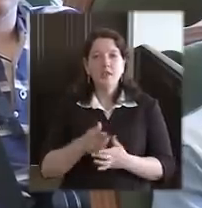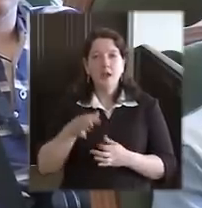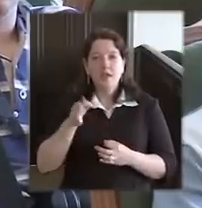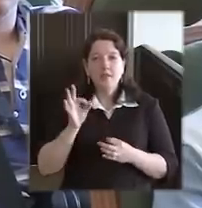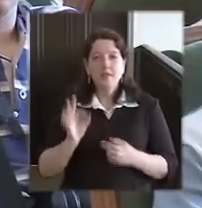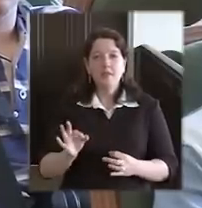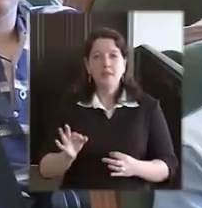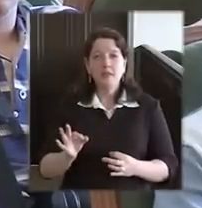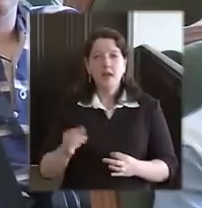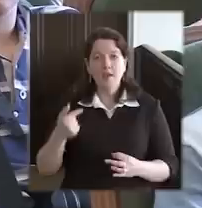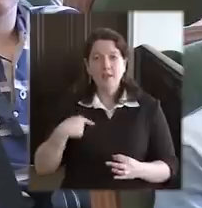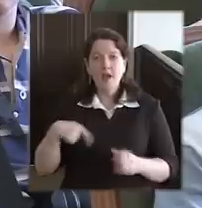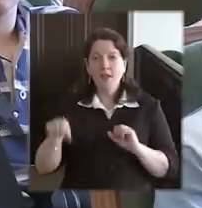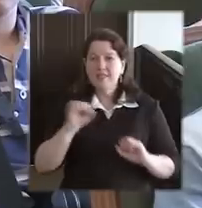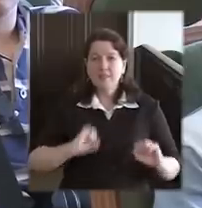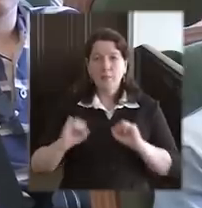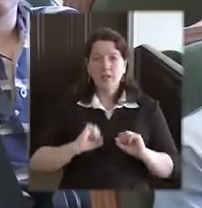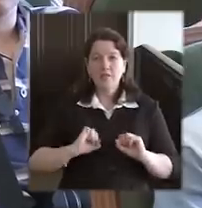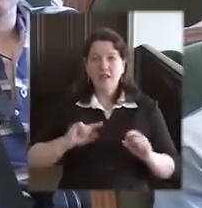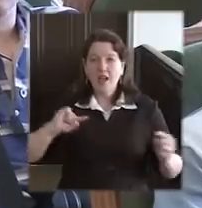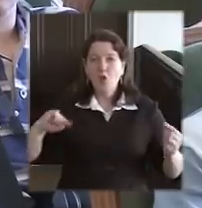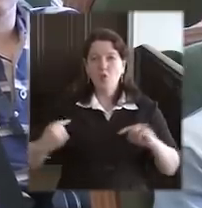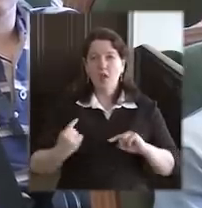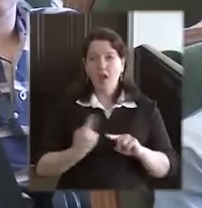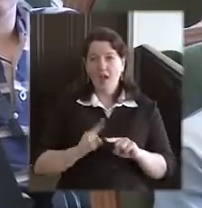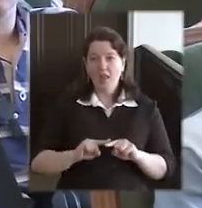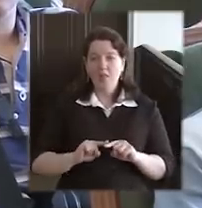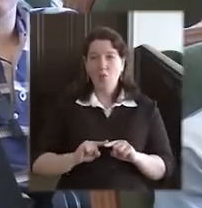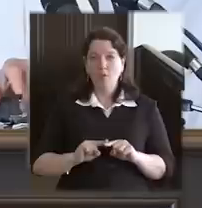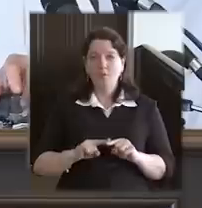истина, я и противлюсь этому.